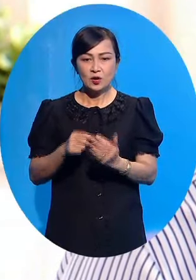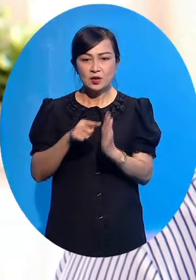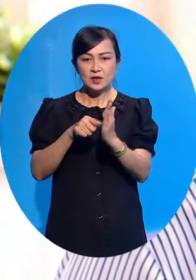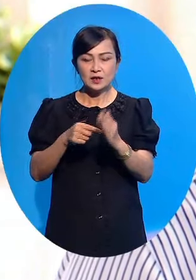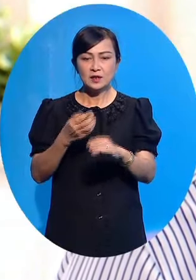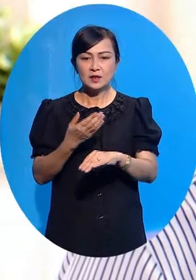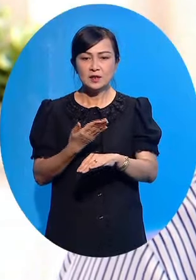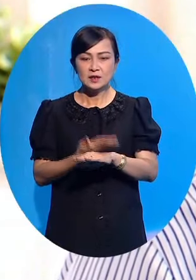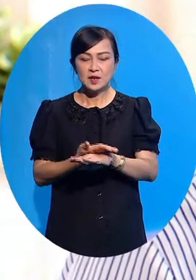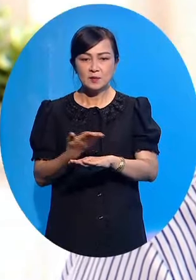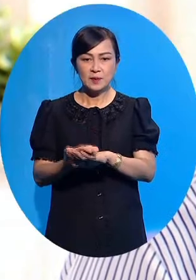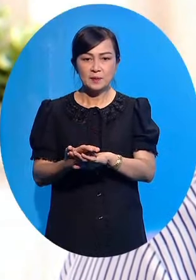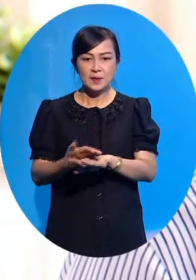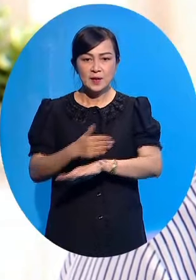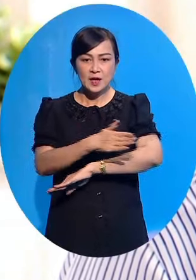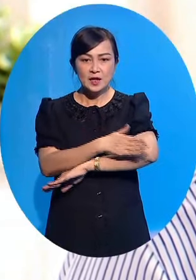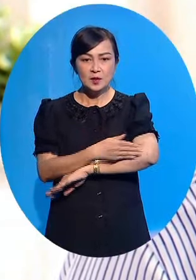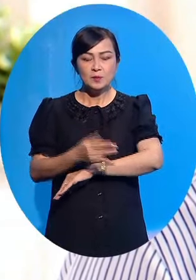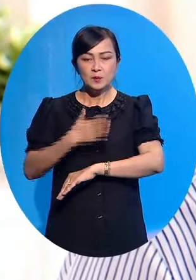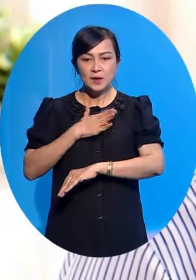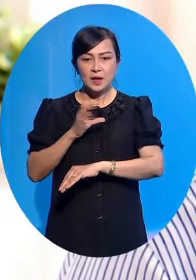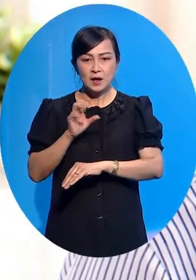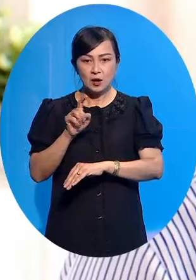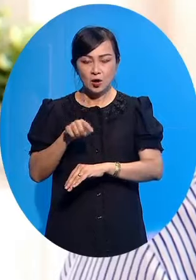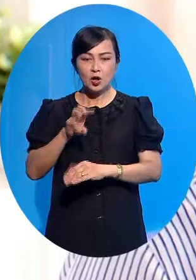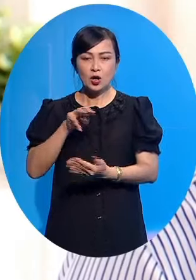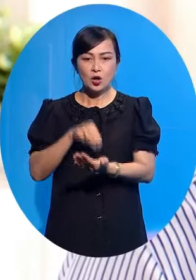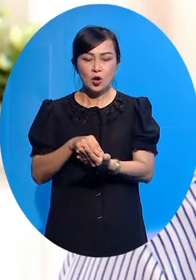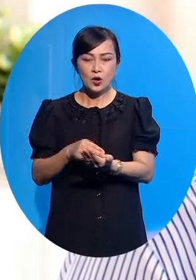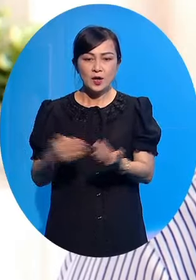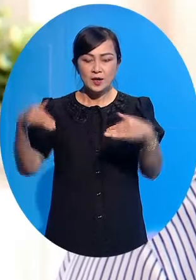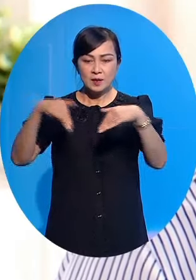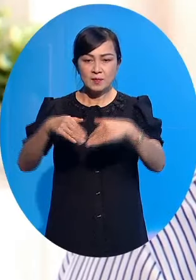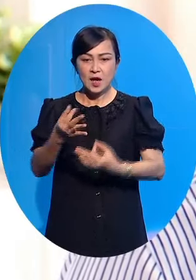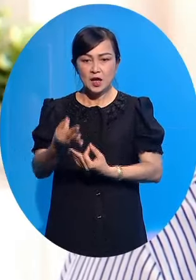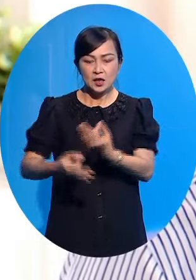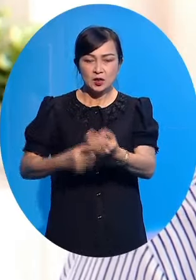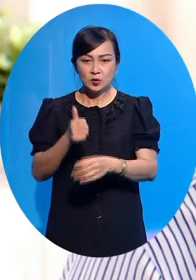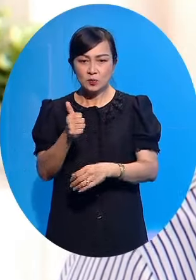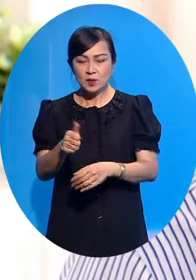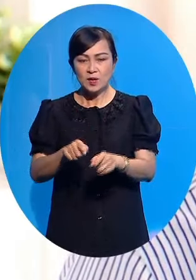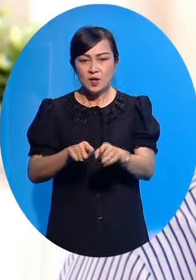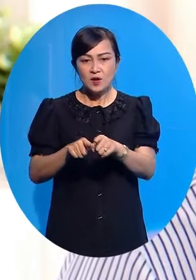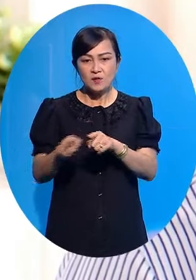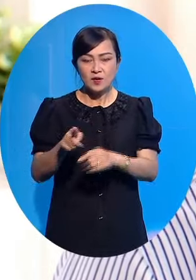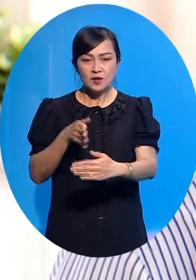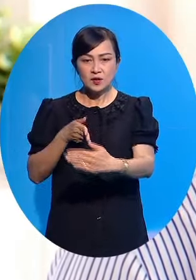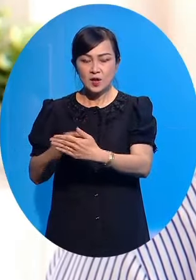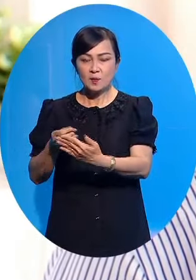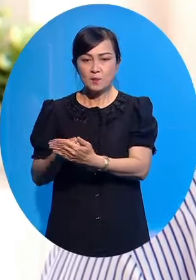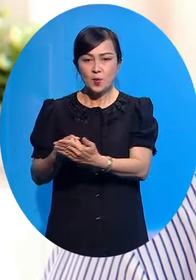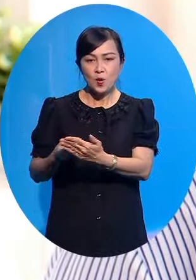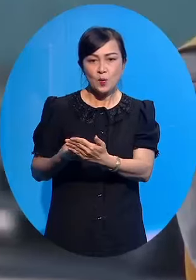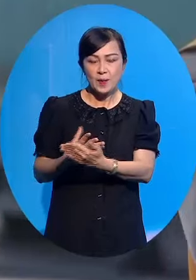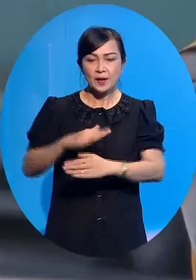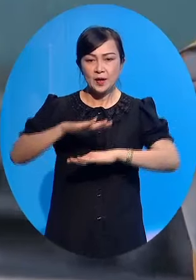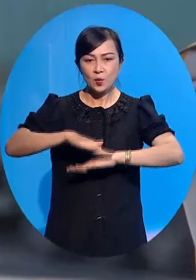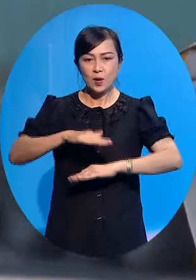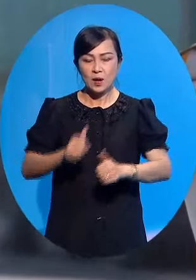nó vừa giúp cho chúng ta là có thể có cái cơ hội để thâm nhập thị trường tốt hơn và cũng vượt qua những cái rào cản thương mại được hiệu quả